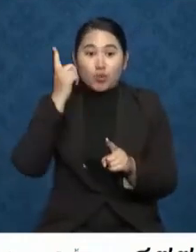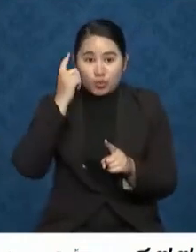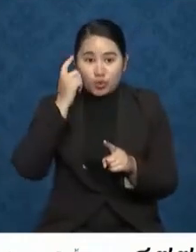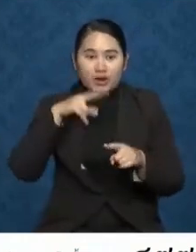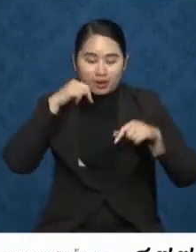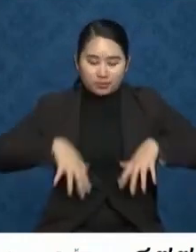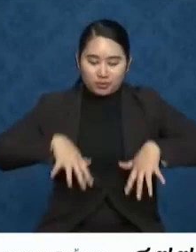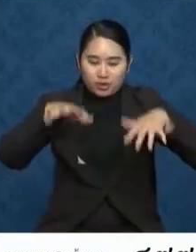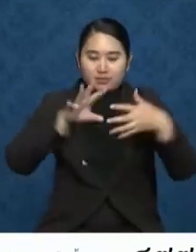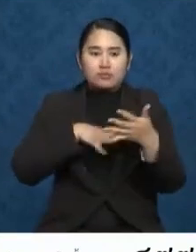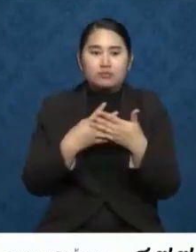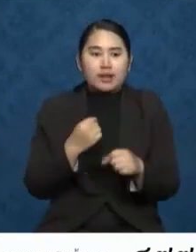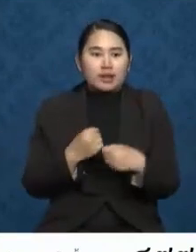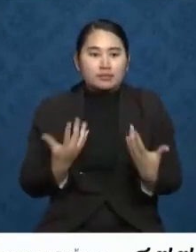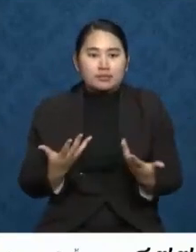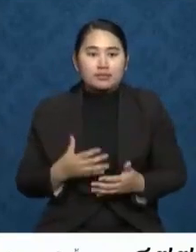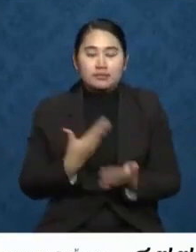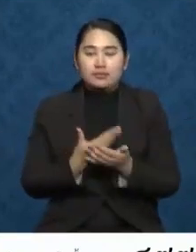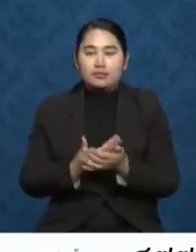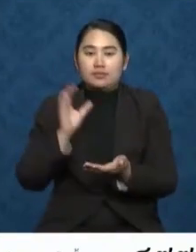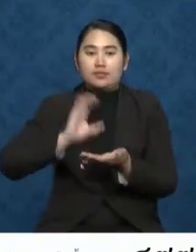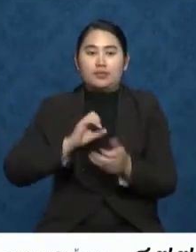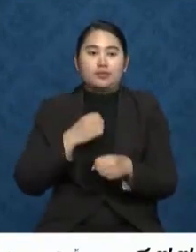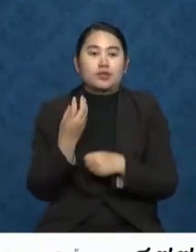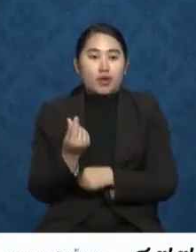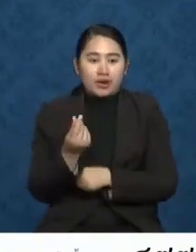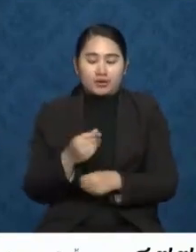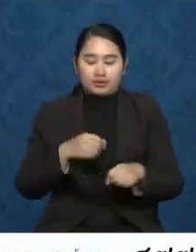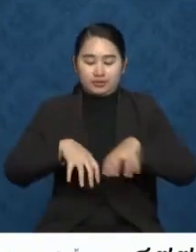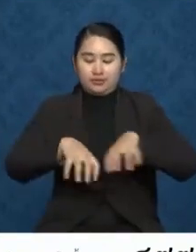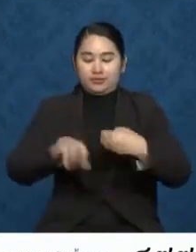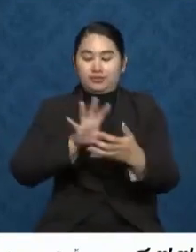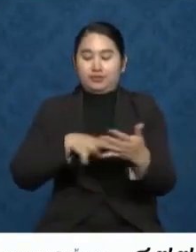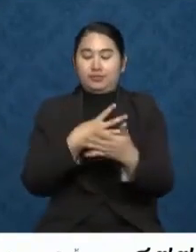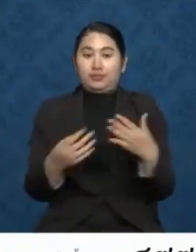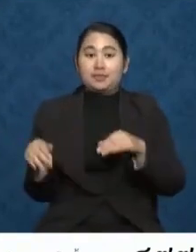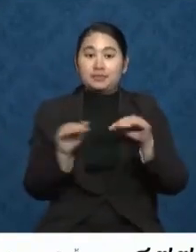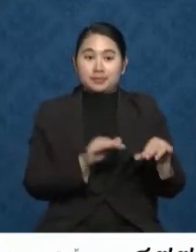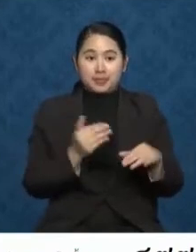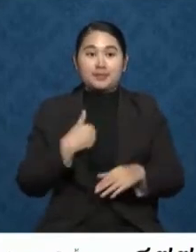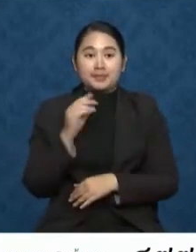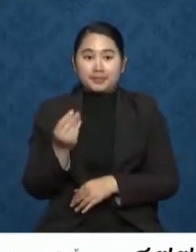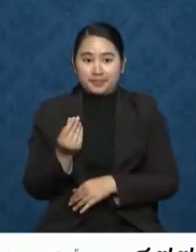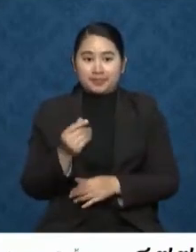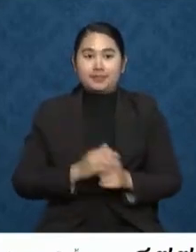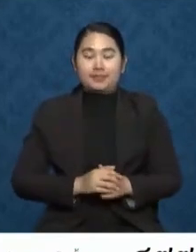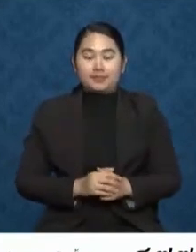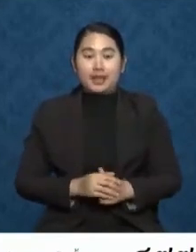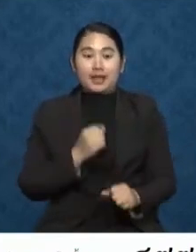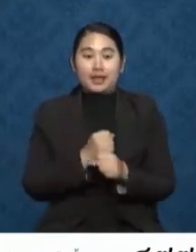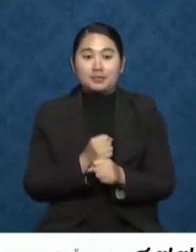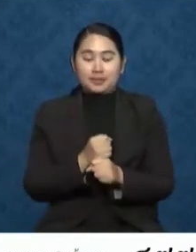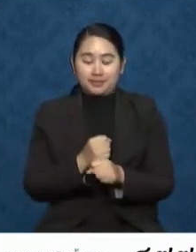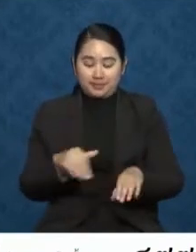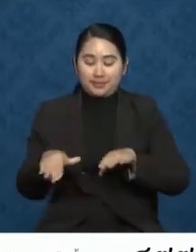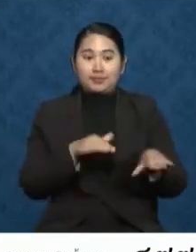คือแผนการเตรียมพร้อมงบประมาณที่เราใช้ไปเท่าไหร่ระบบป้องกันแผนเตรียมพร้อมให้พี่น้องประชาชนเราสามารถรับมือ